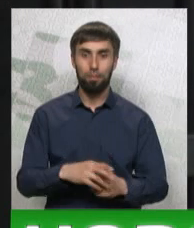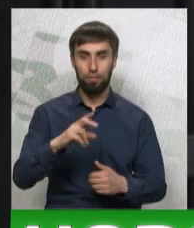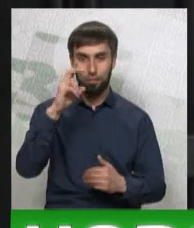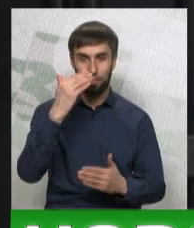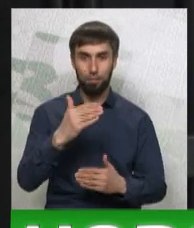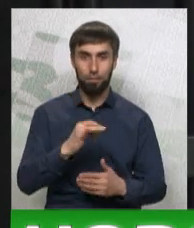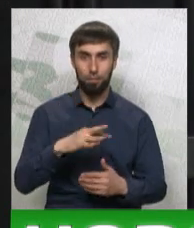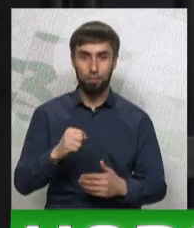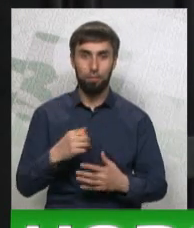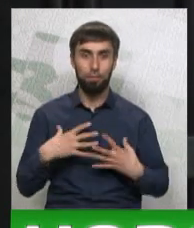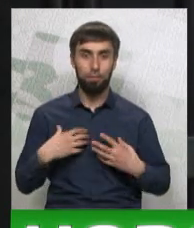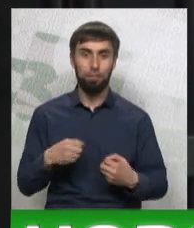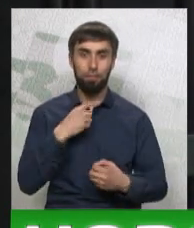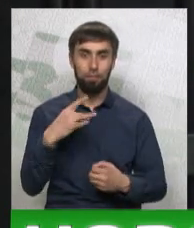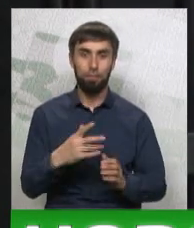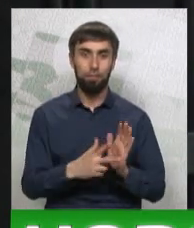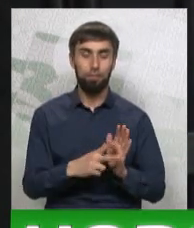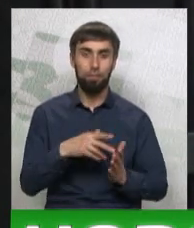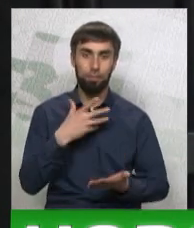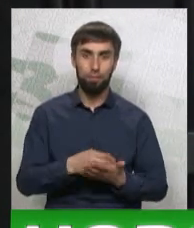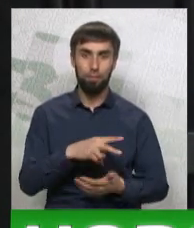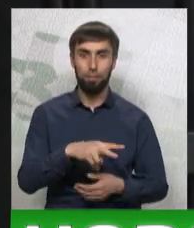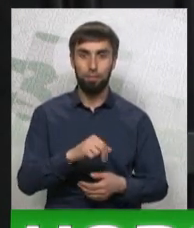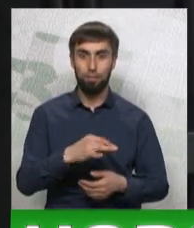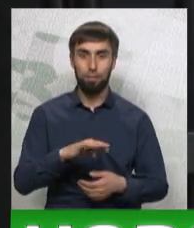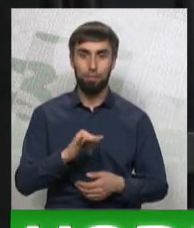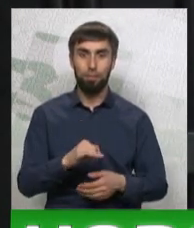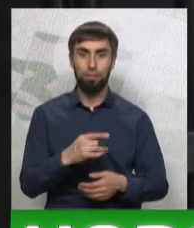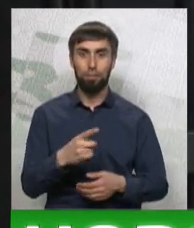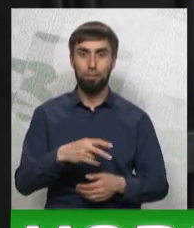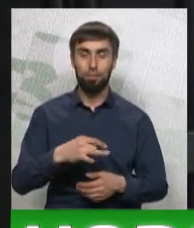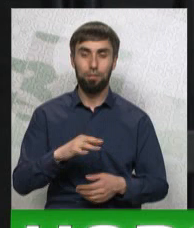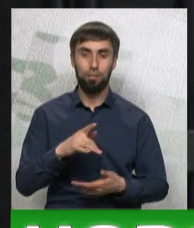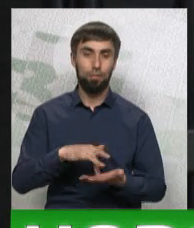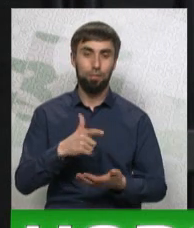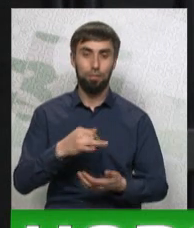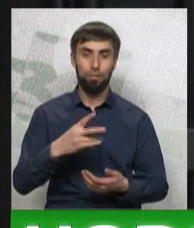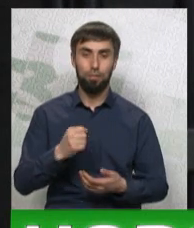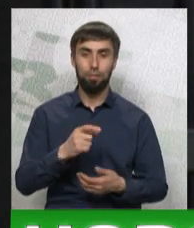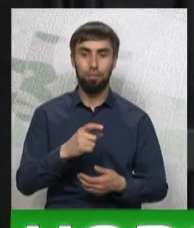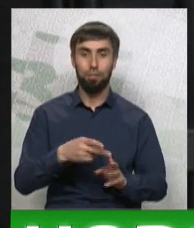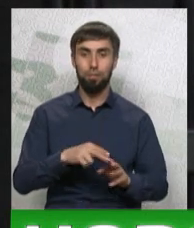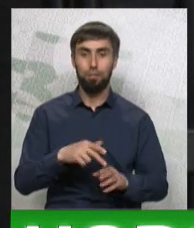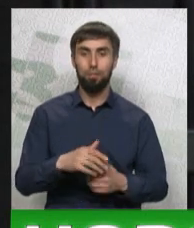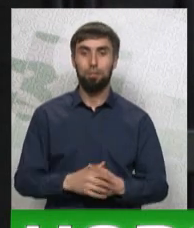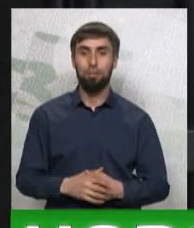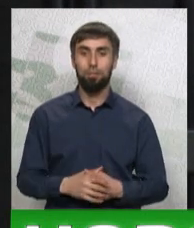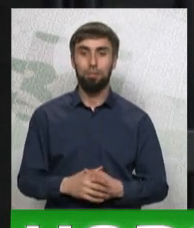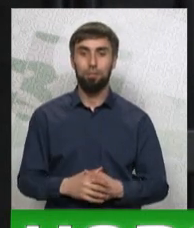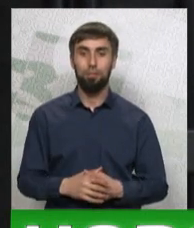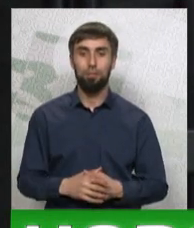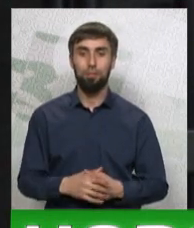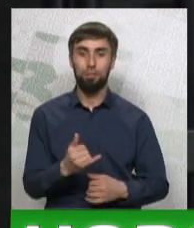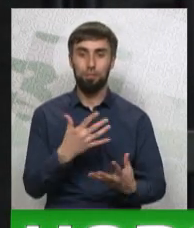государственной системы здравоохранения республики, 8 частных лабораторий и 1 лаборатория – это Центр гигиены и эпидемиологии Республики Ингушетия.